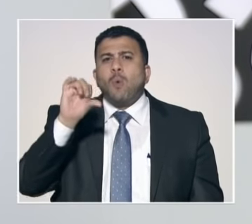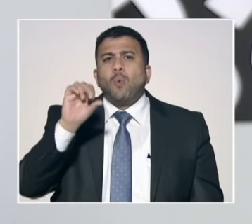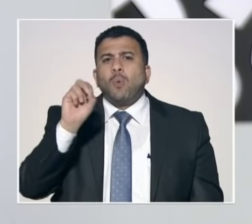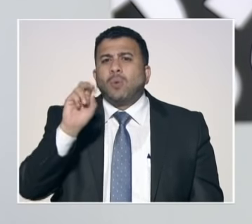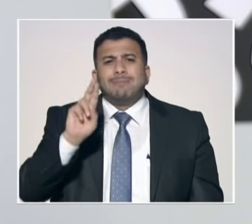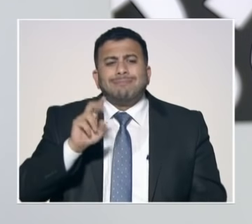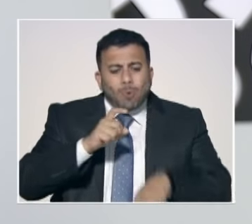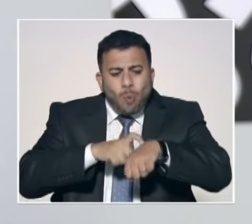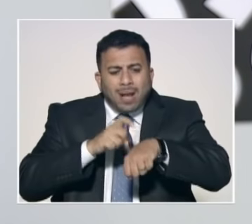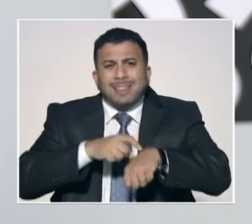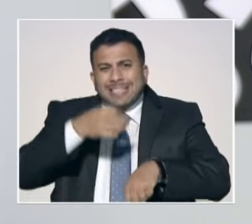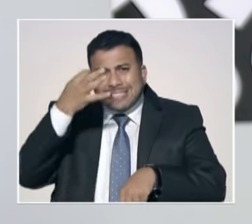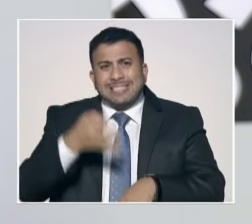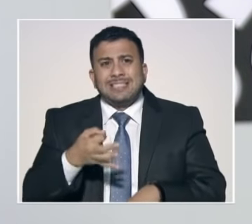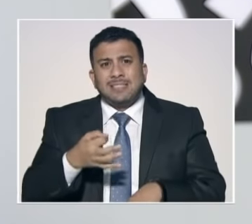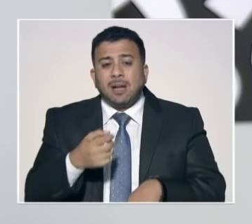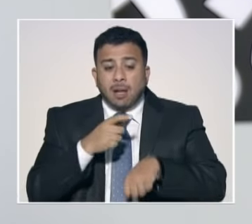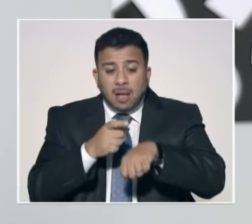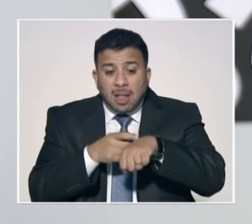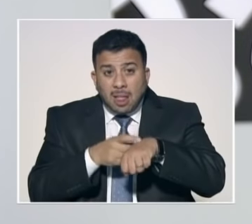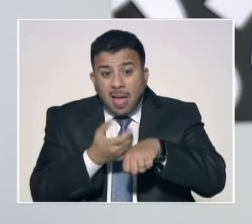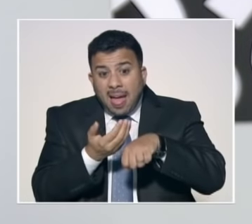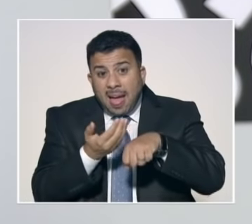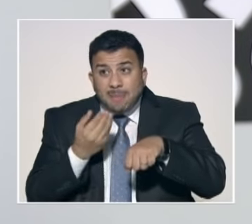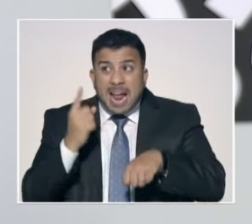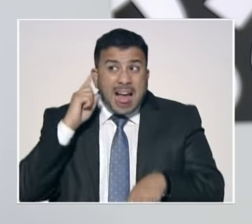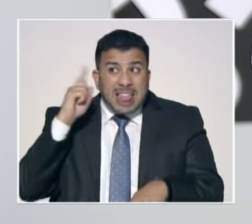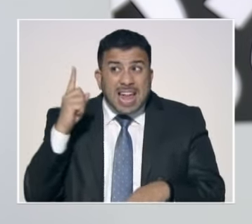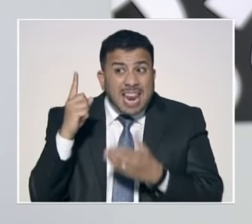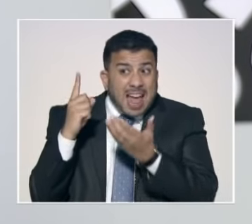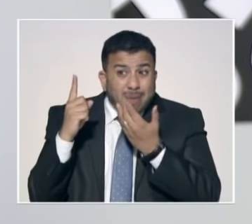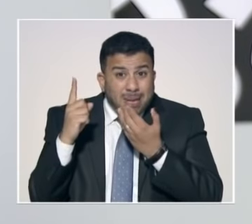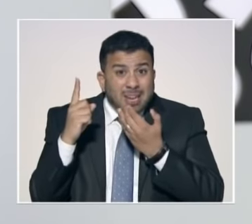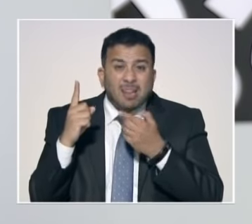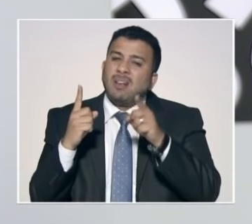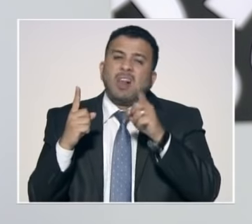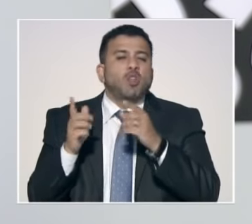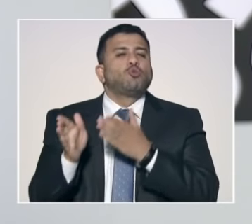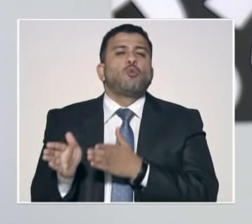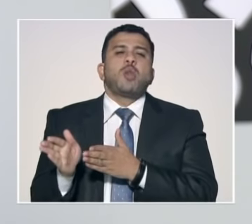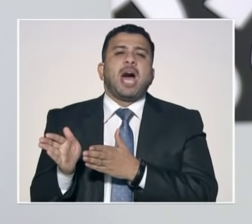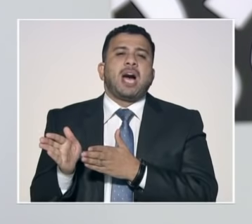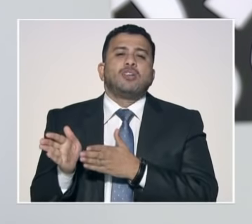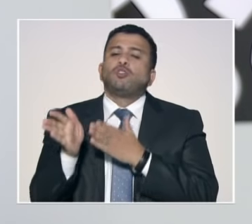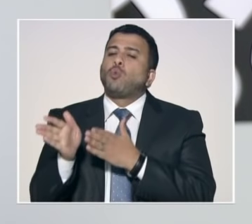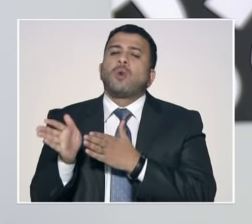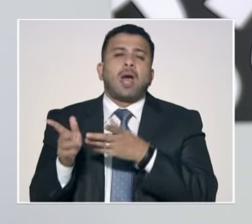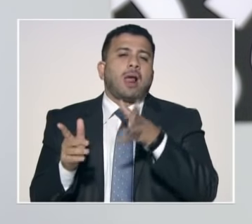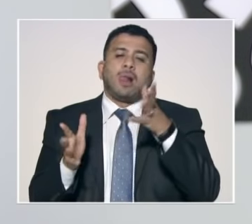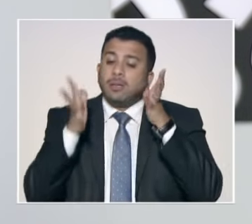صلاة يصليها الإنسان قبل الوقت هذه نافلة، تعتبر نافلة. وعليك يا أخت الفاضلة إذا انتبهتي